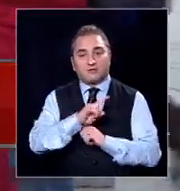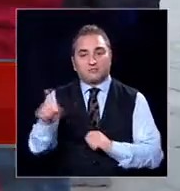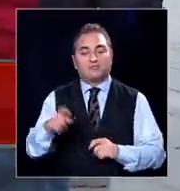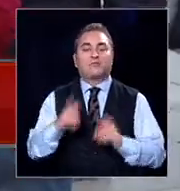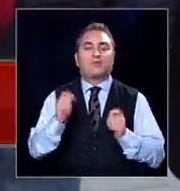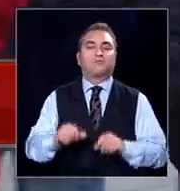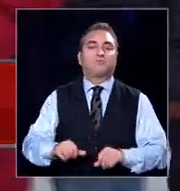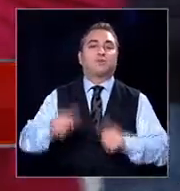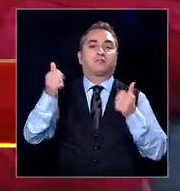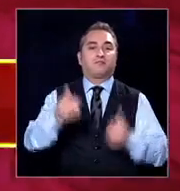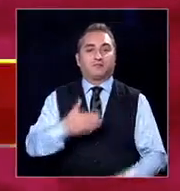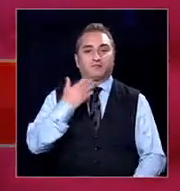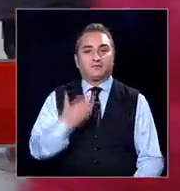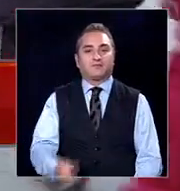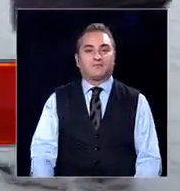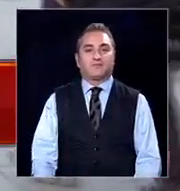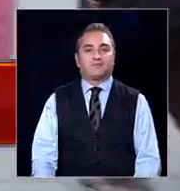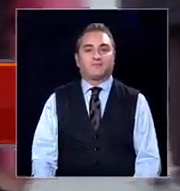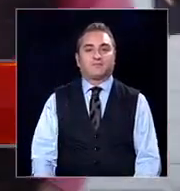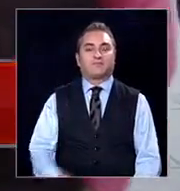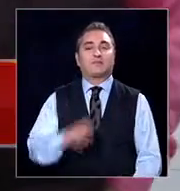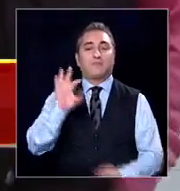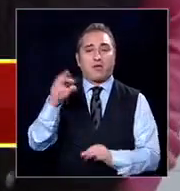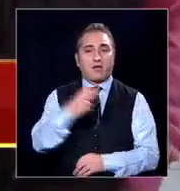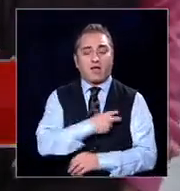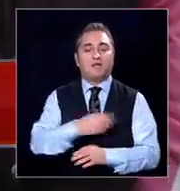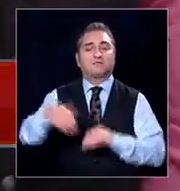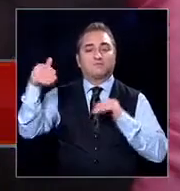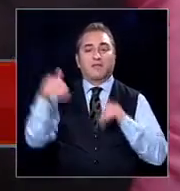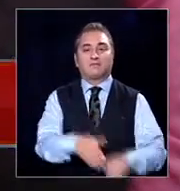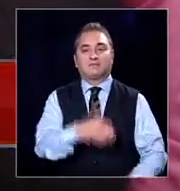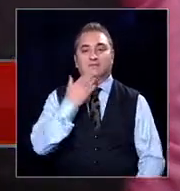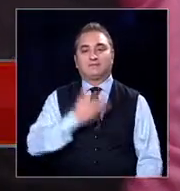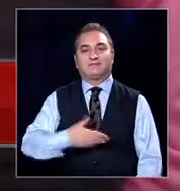bir aşk olmaz olsun mu? Aynen öyle. Yerin dibine batsın.